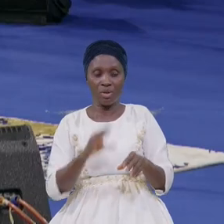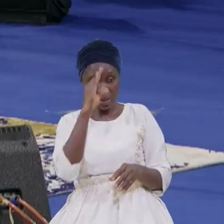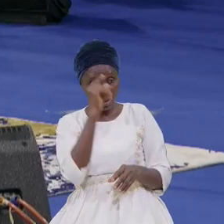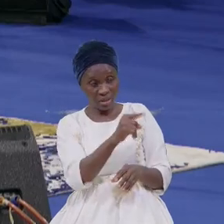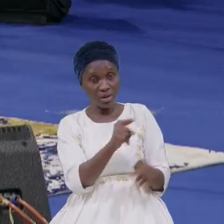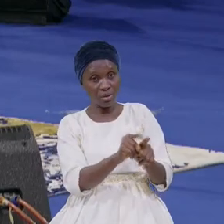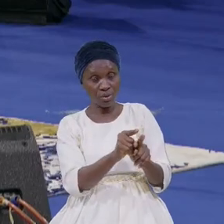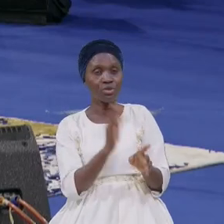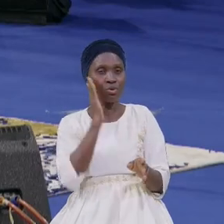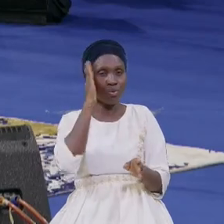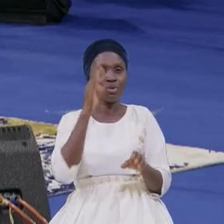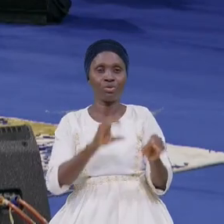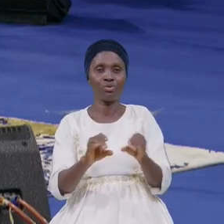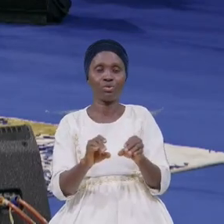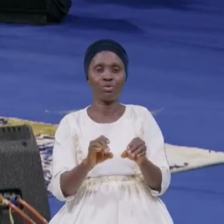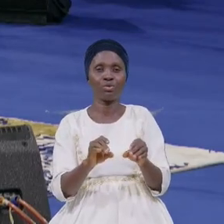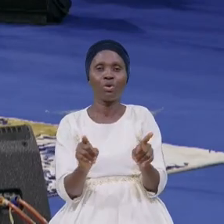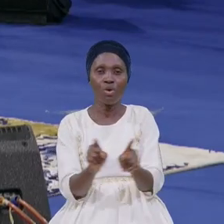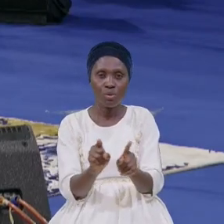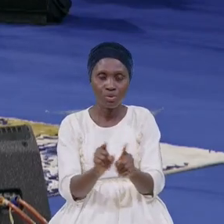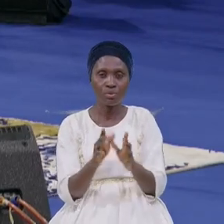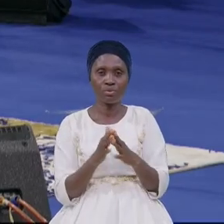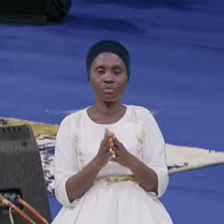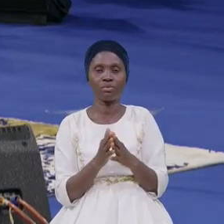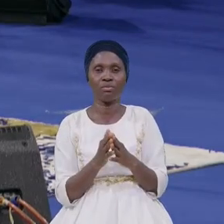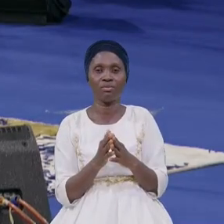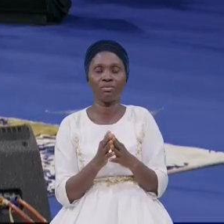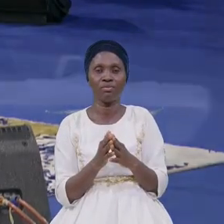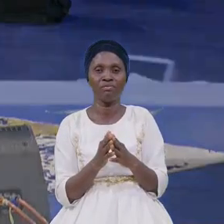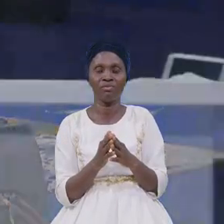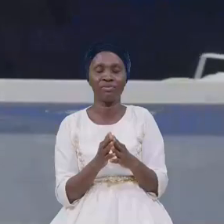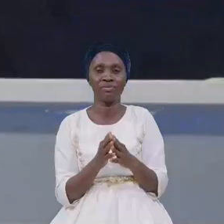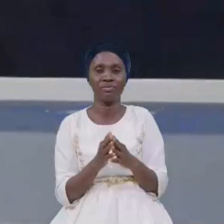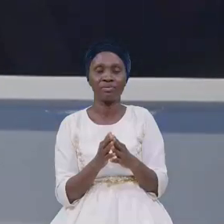il en fera de plus grandes.